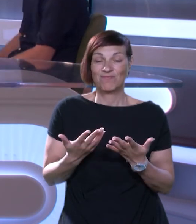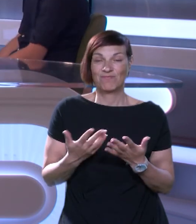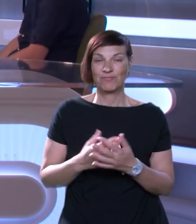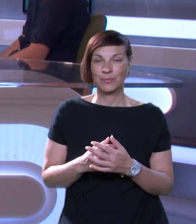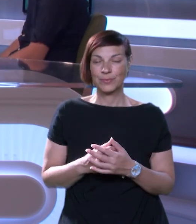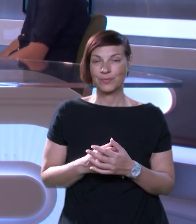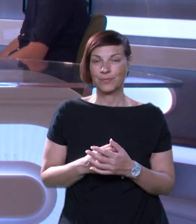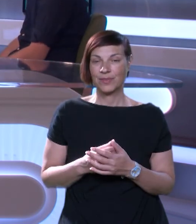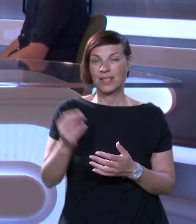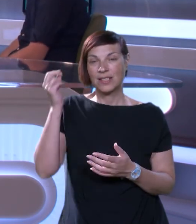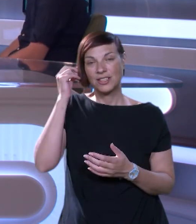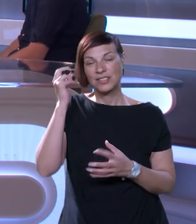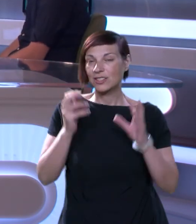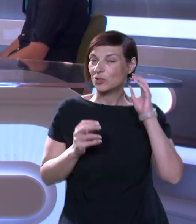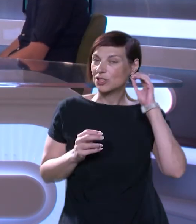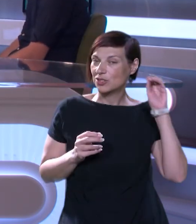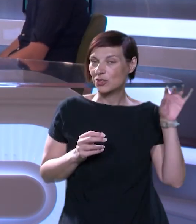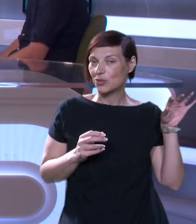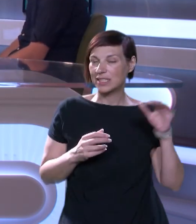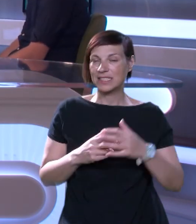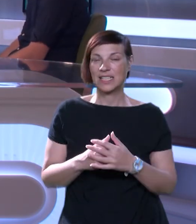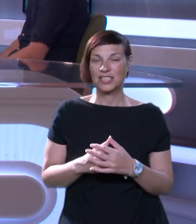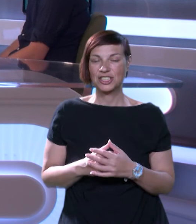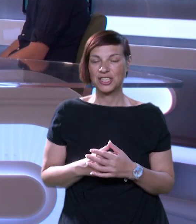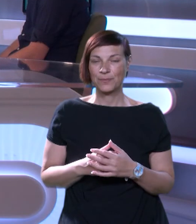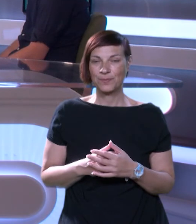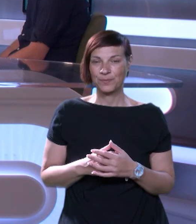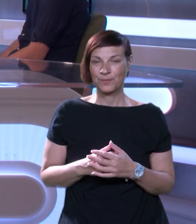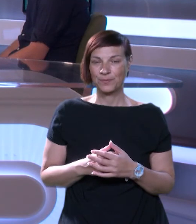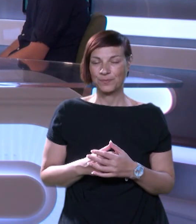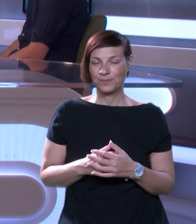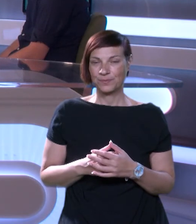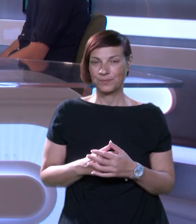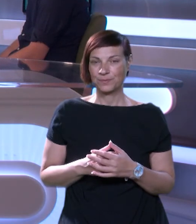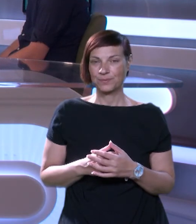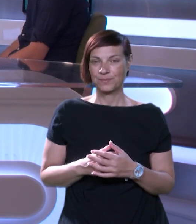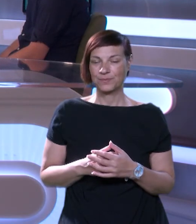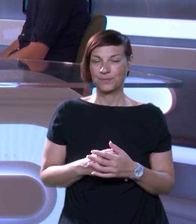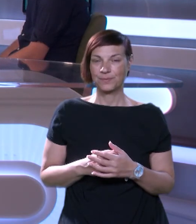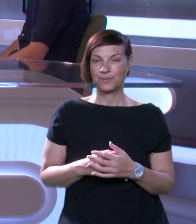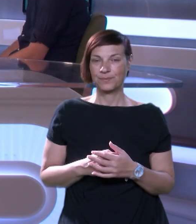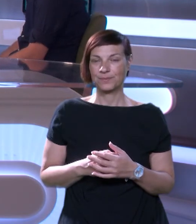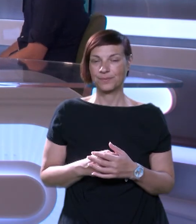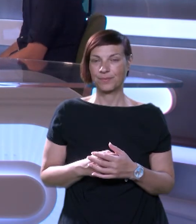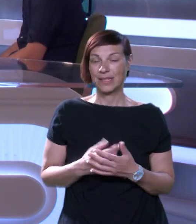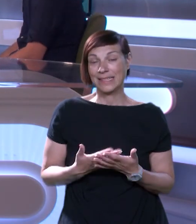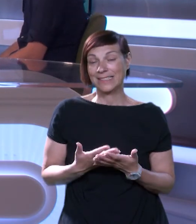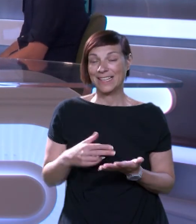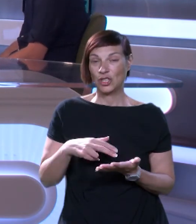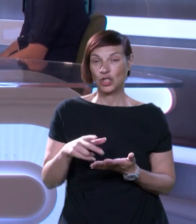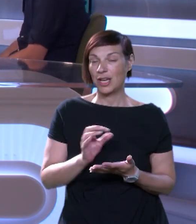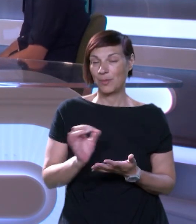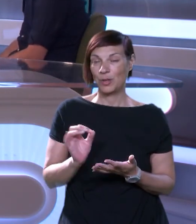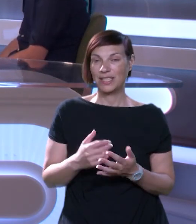zaobilaze, da ih nekako... Da, kroz jedno uho. Kad babe krenu sa savjetima, kroz jedno uho unutra, kroz jedno van, tako, to